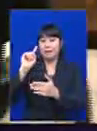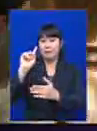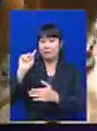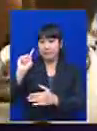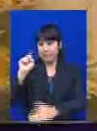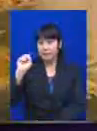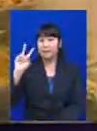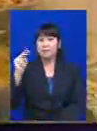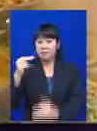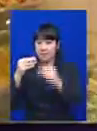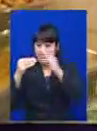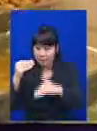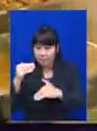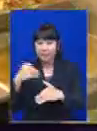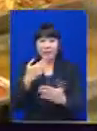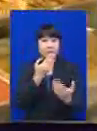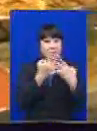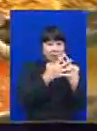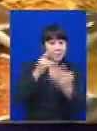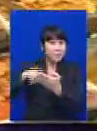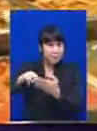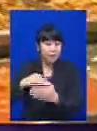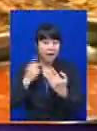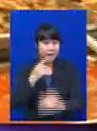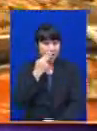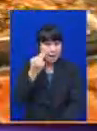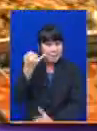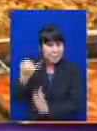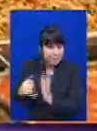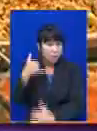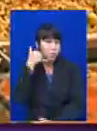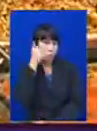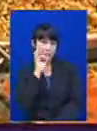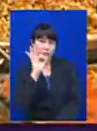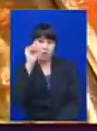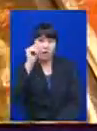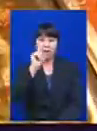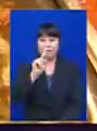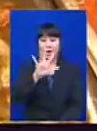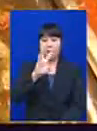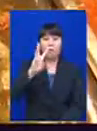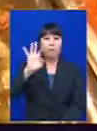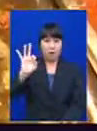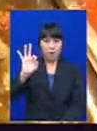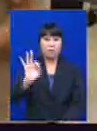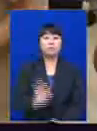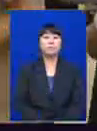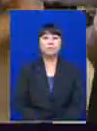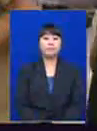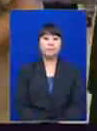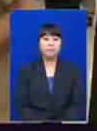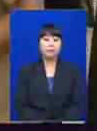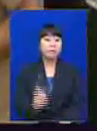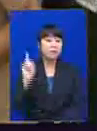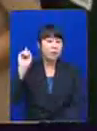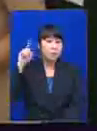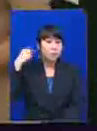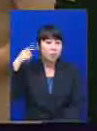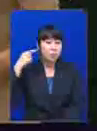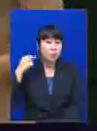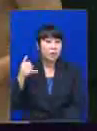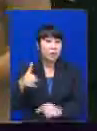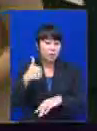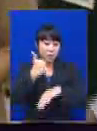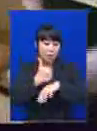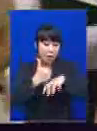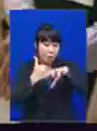ปรับและผู้ที่พบเห็นการกระทำความผิดนะครับสามารถแจ้งสายด่วนได้ที่1569ด้านนางสาววิบูลลักณ์ร่วมรัก